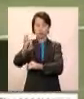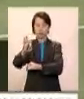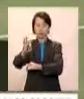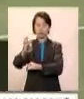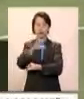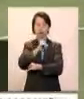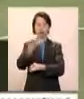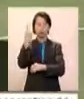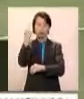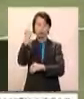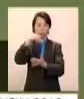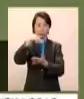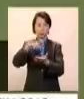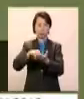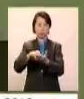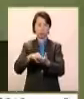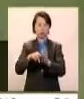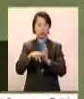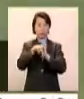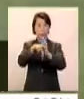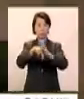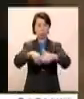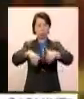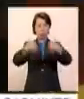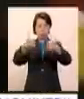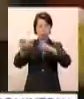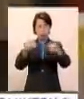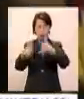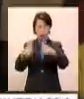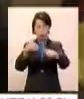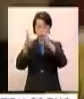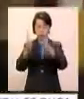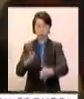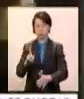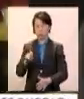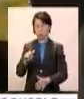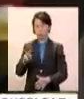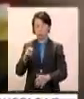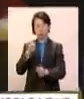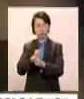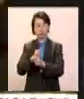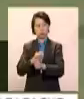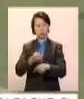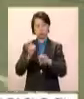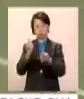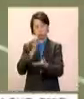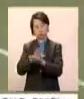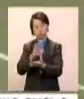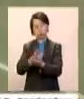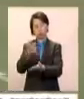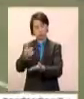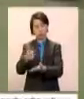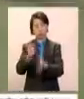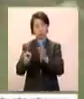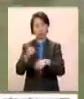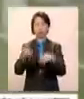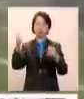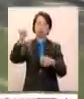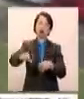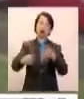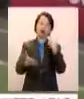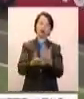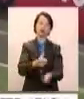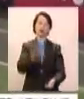Suzuki baru-baru ini. Mempamerkan semangat juang yang tinggi, anak-anak buah Tan Cheng Ho tetap harus diberikan pujian walaupun tewas